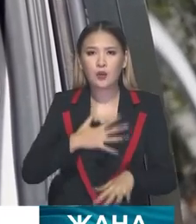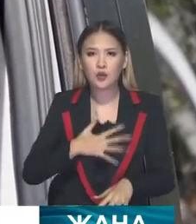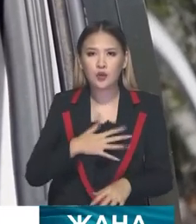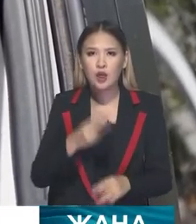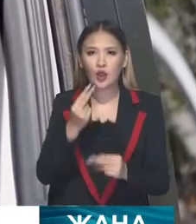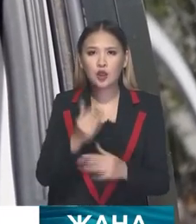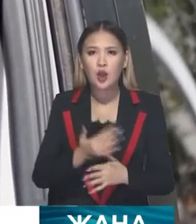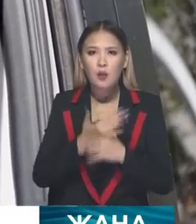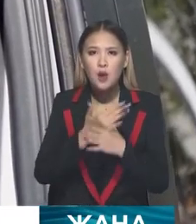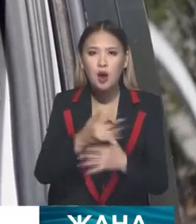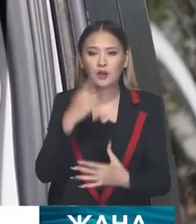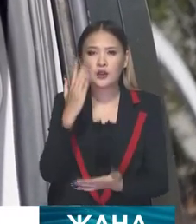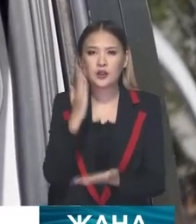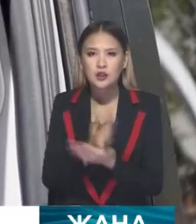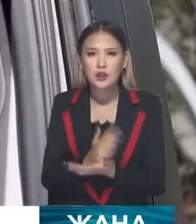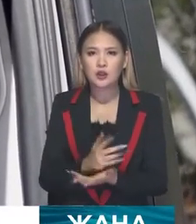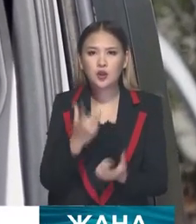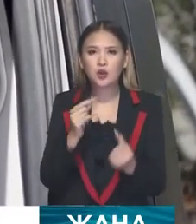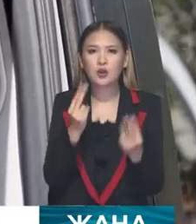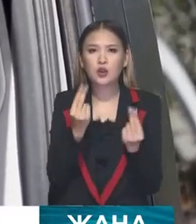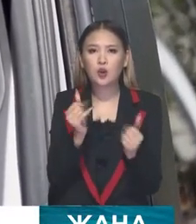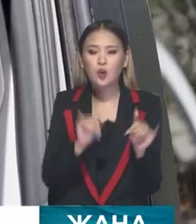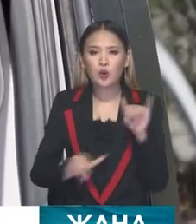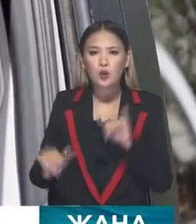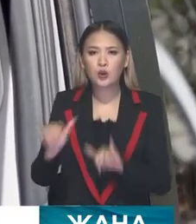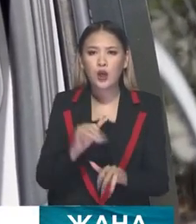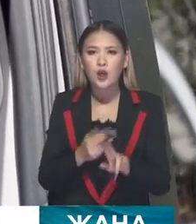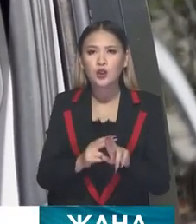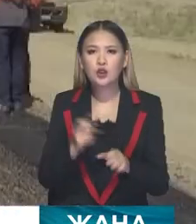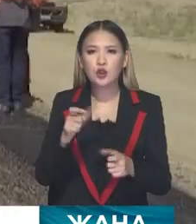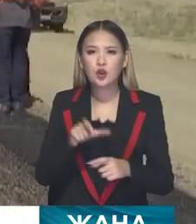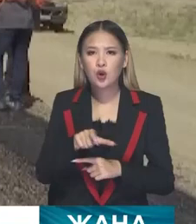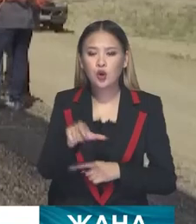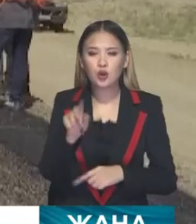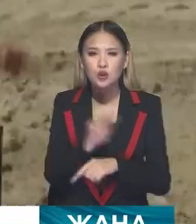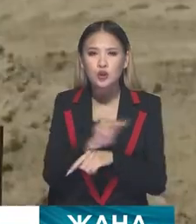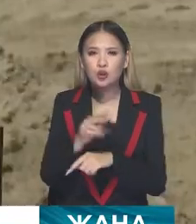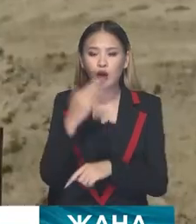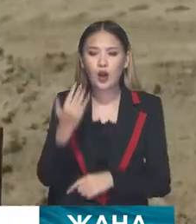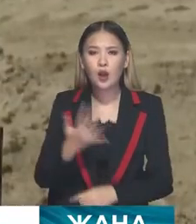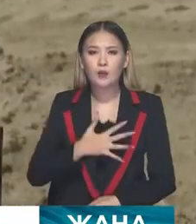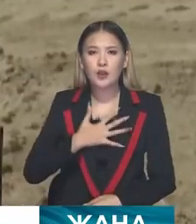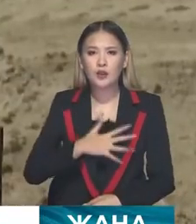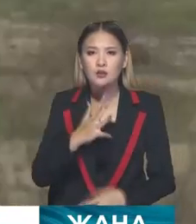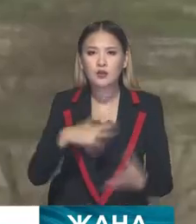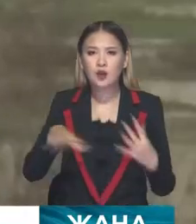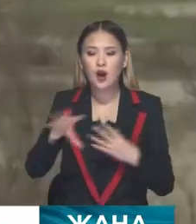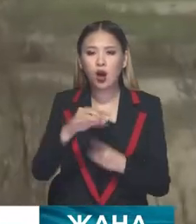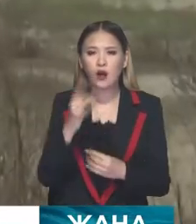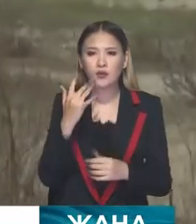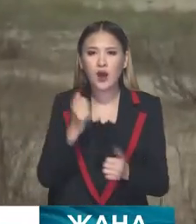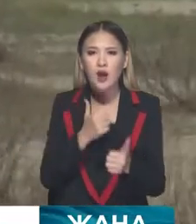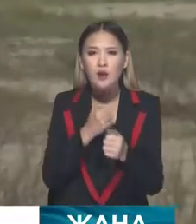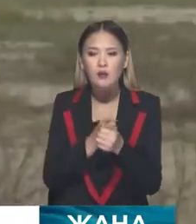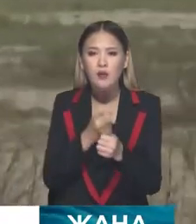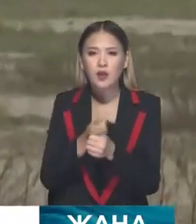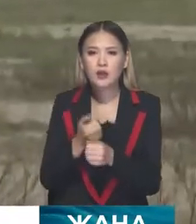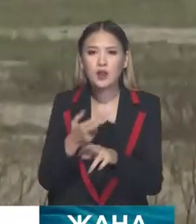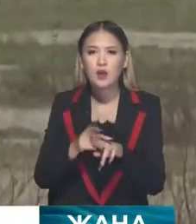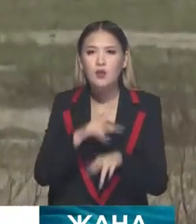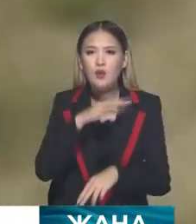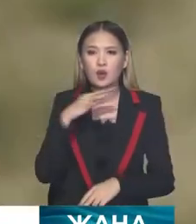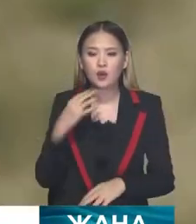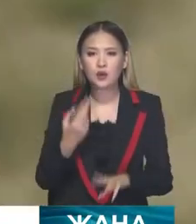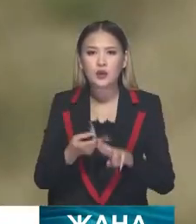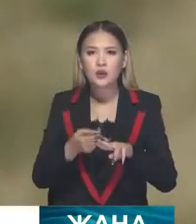жатыр дейді, бірақ та ақша қайда кетіп отырғанын түсінбейсің, жол жасалмай жатыр. Сапа жоқ жерде апатта жиі болады. Өлім-жітім көрсеткіші